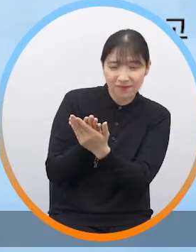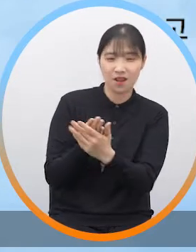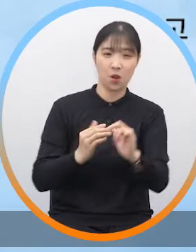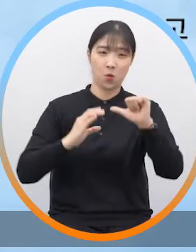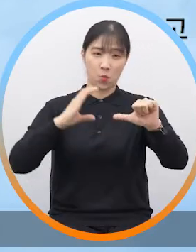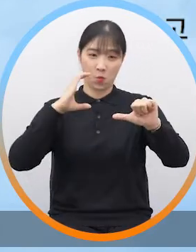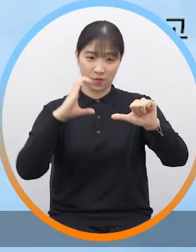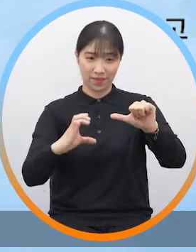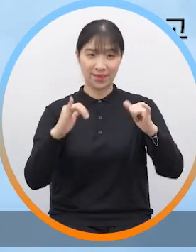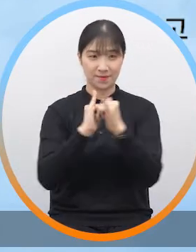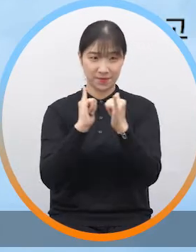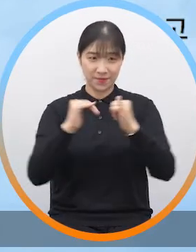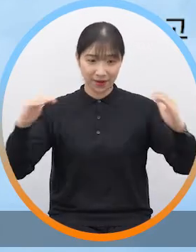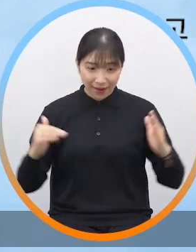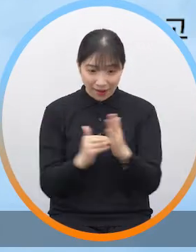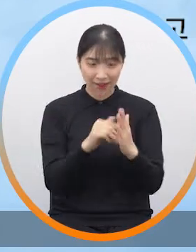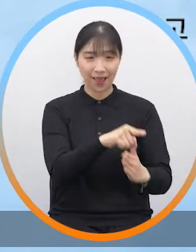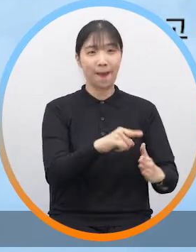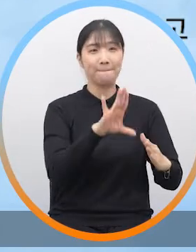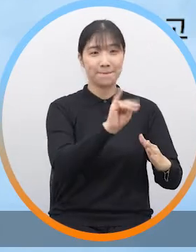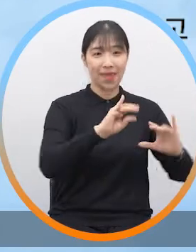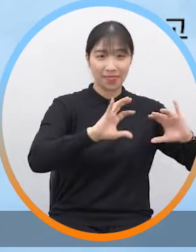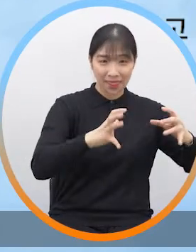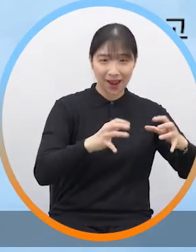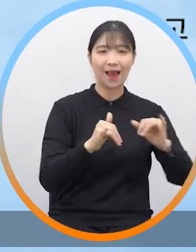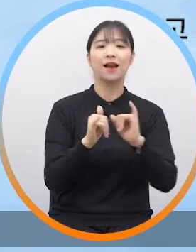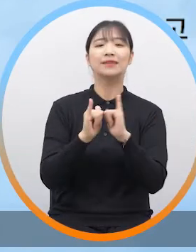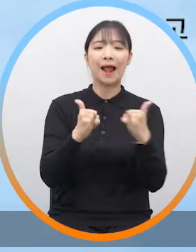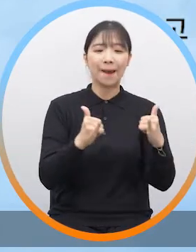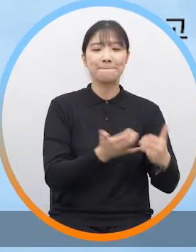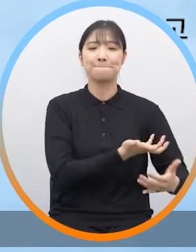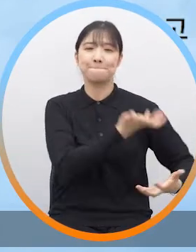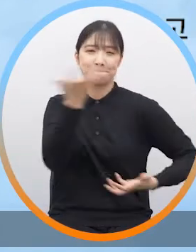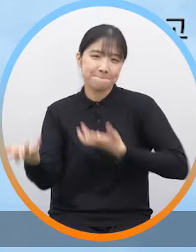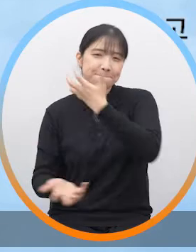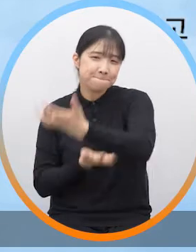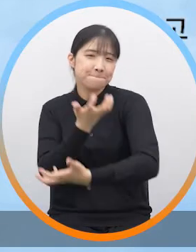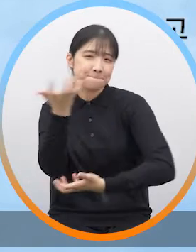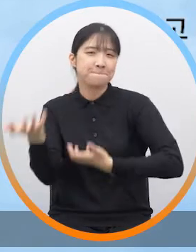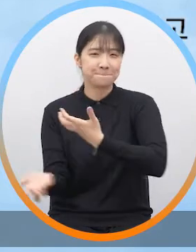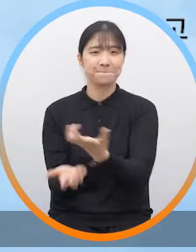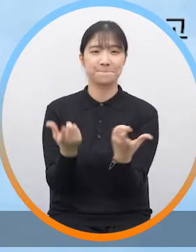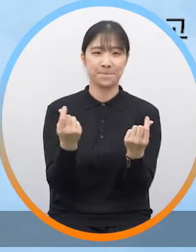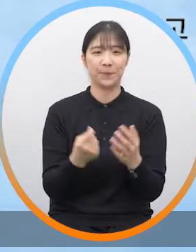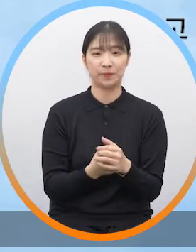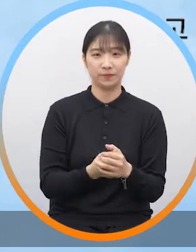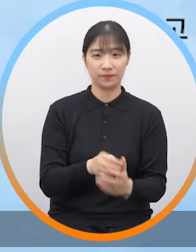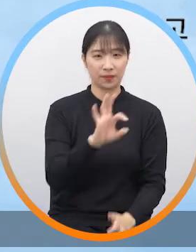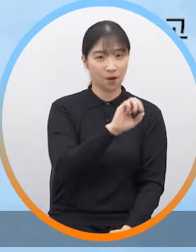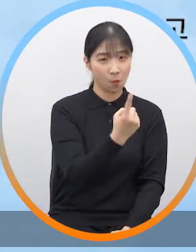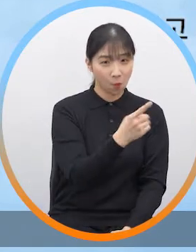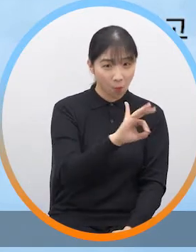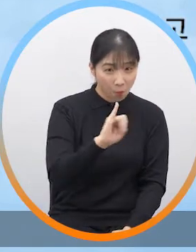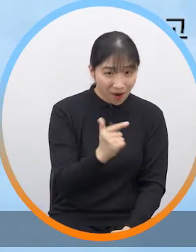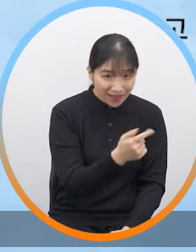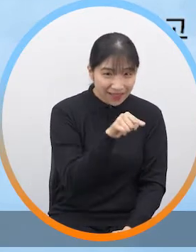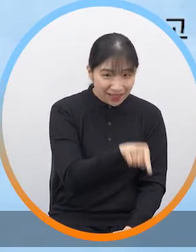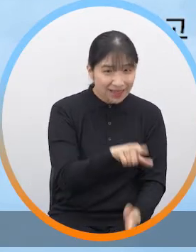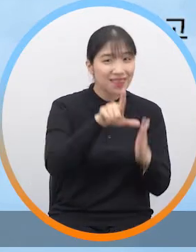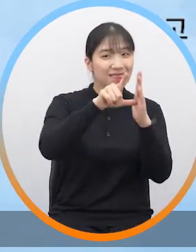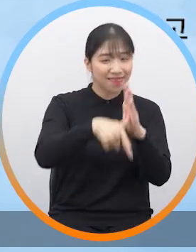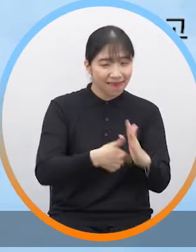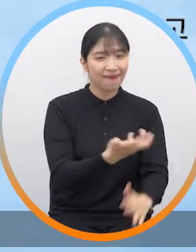직후 백제는 그 답례로 인적 자원을 보냈던 것으로 추측됩니다. 이러면서 이제 왕인이 일본으로